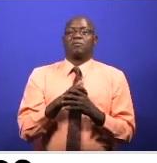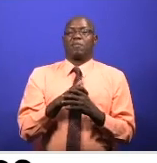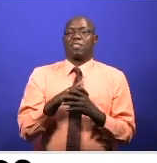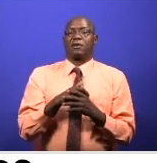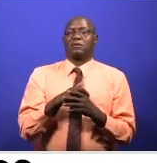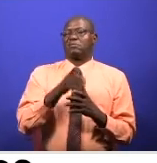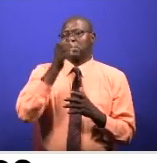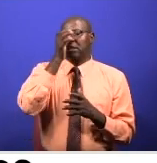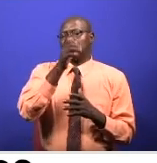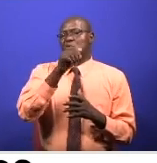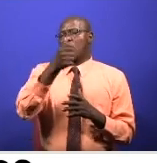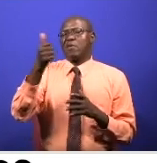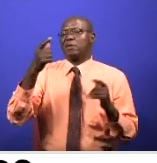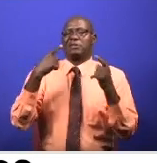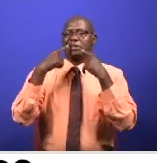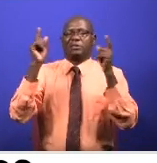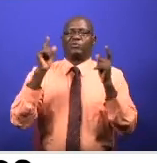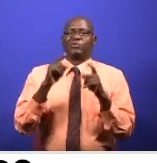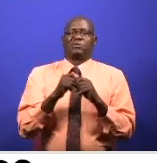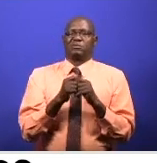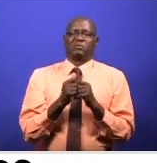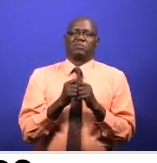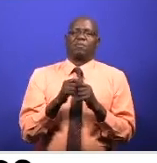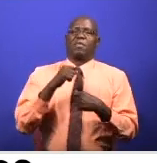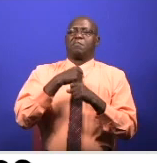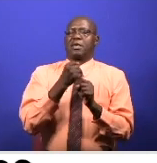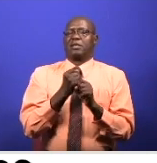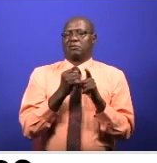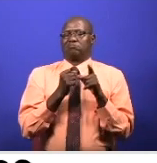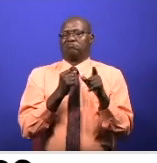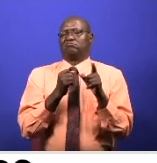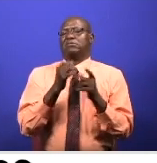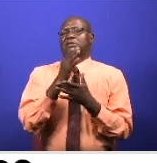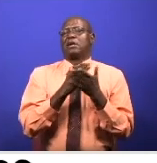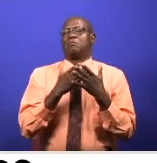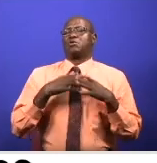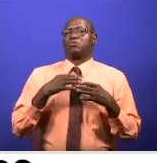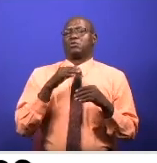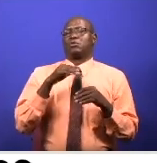Ignore any declarations made by some people in this country.